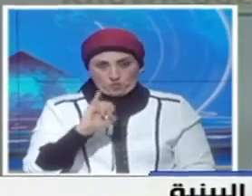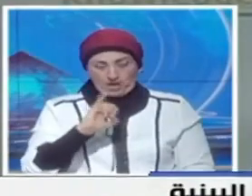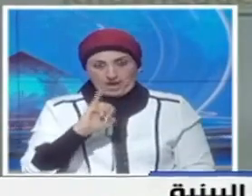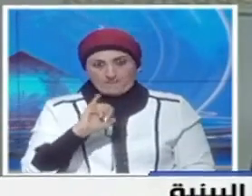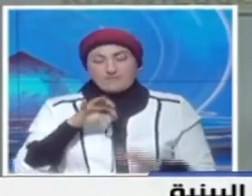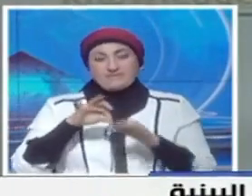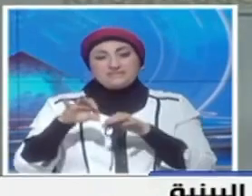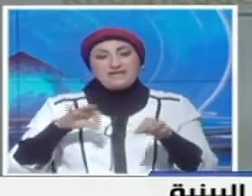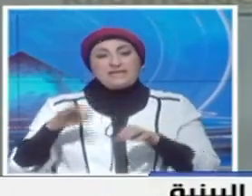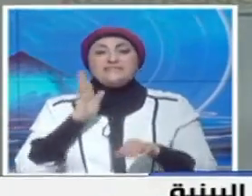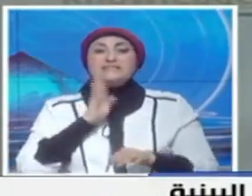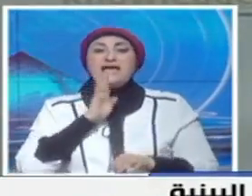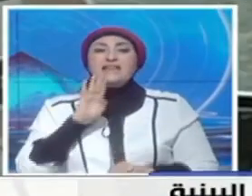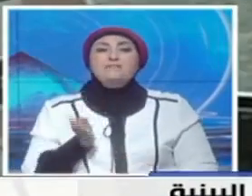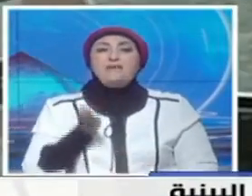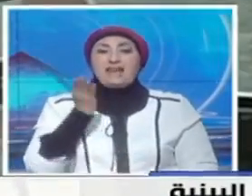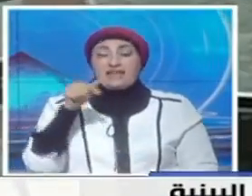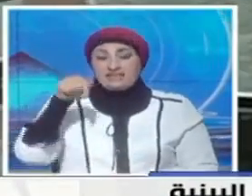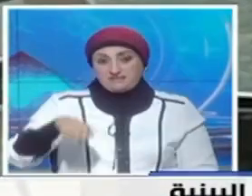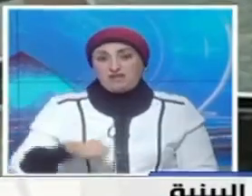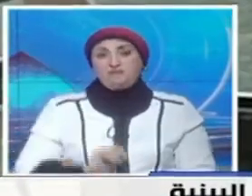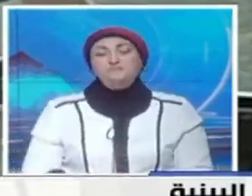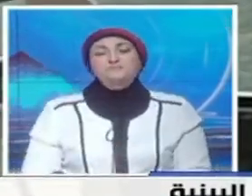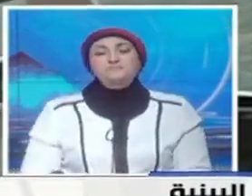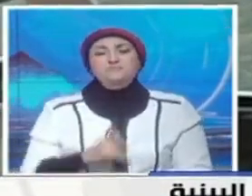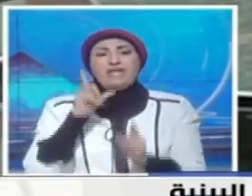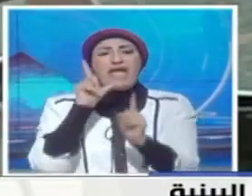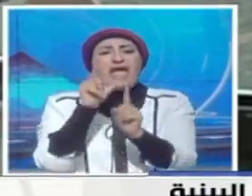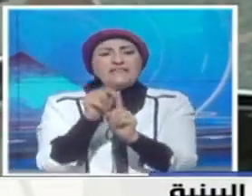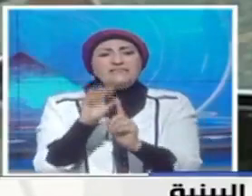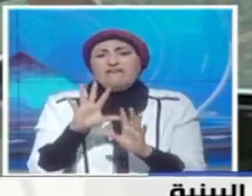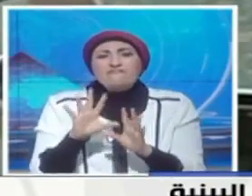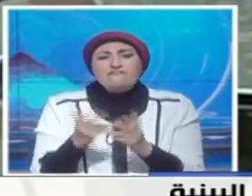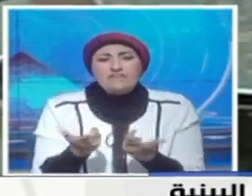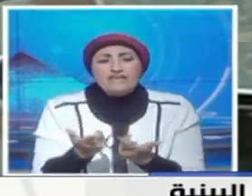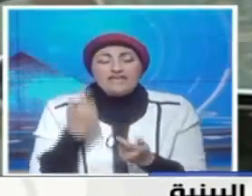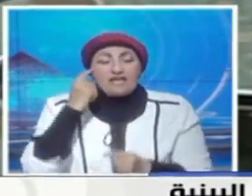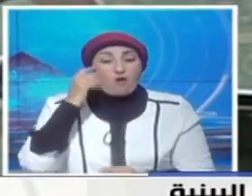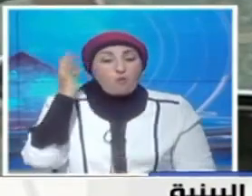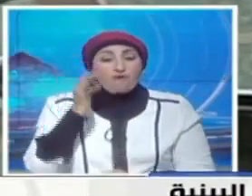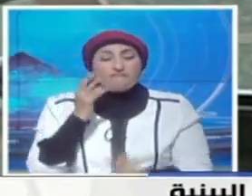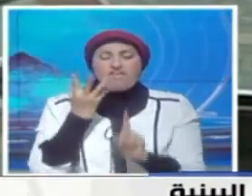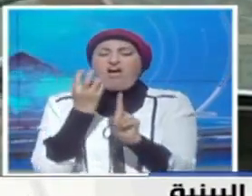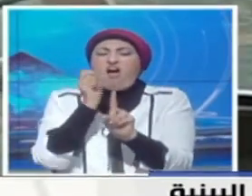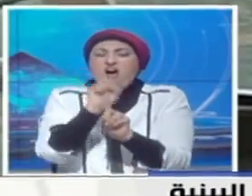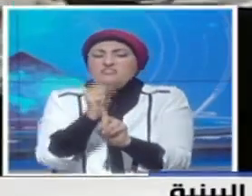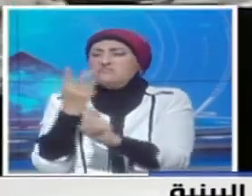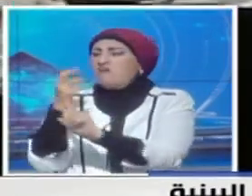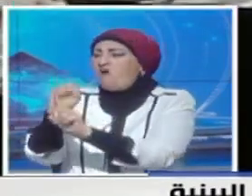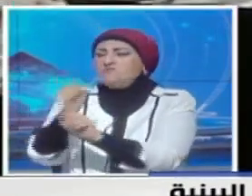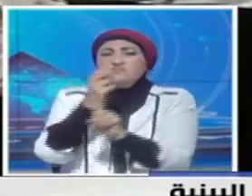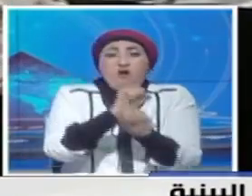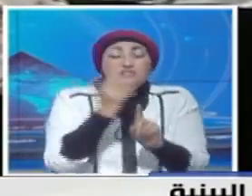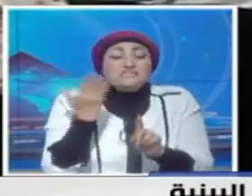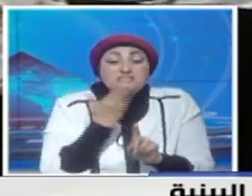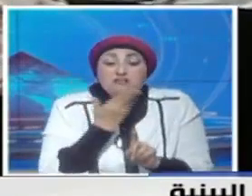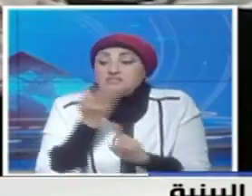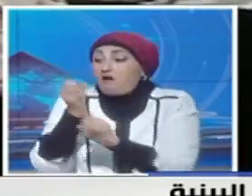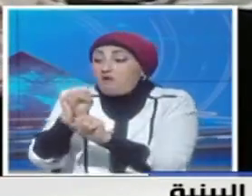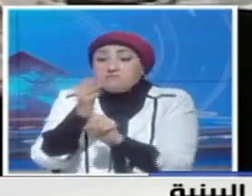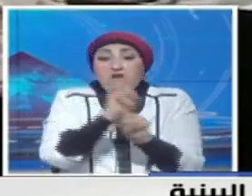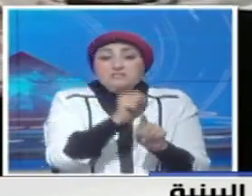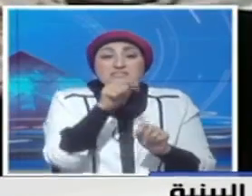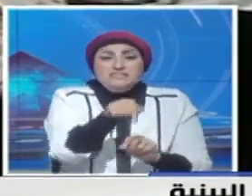استراتيجية التعليم العالي اللي نحن موجودين فيها النهاردة. وتهدف الندوة إلى ترسيخ فكرة التخصصات البينية في مواجهة التحديات